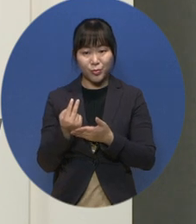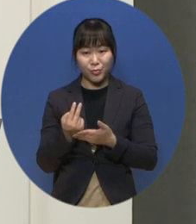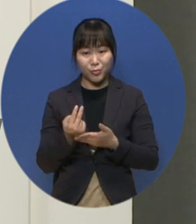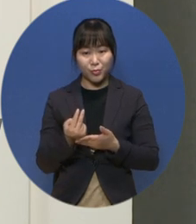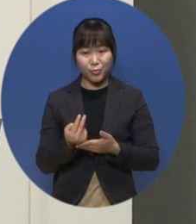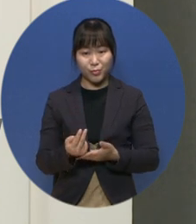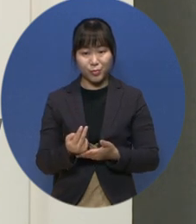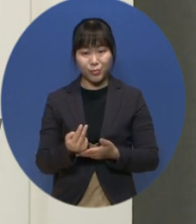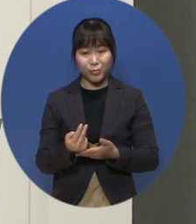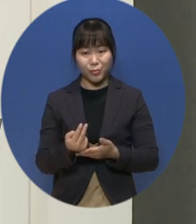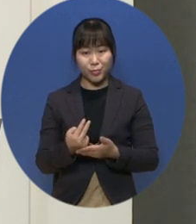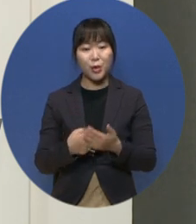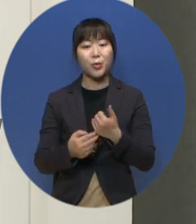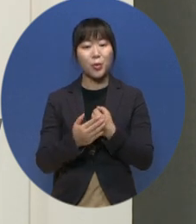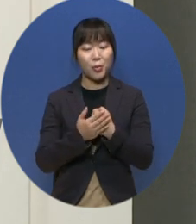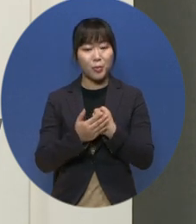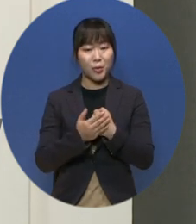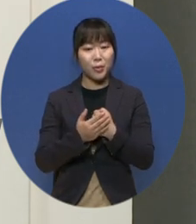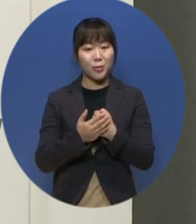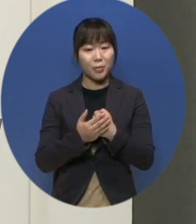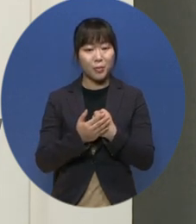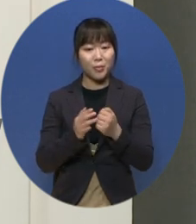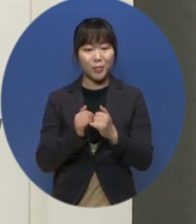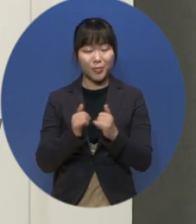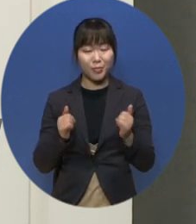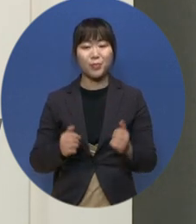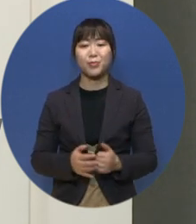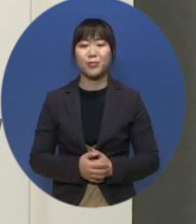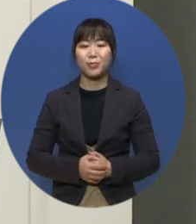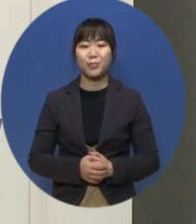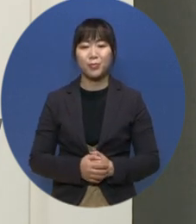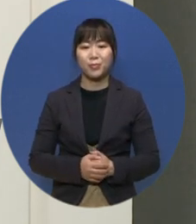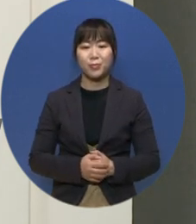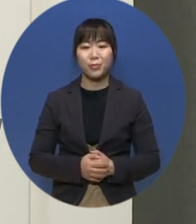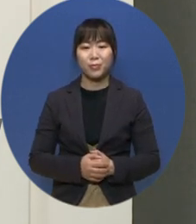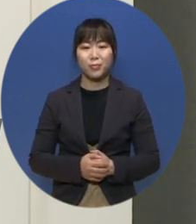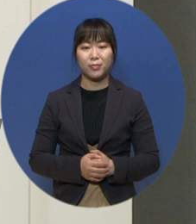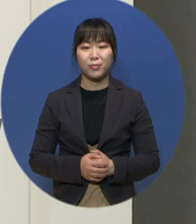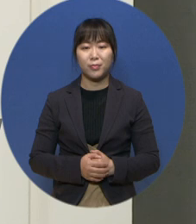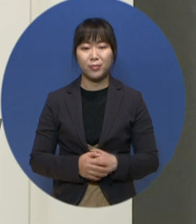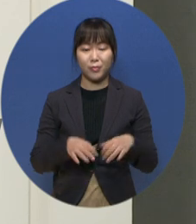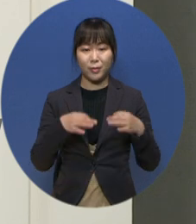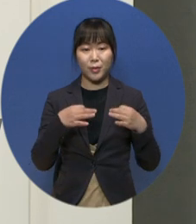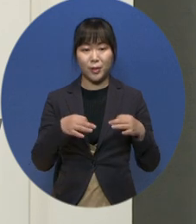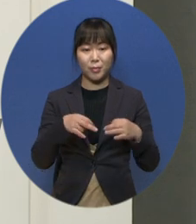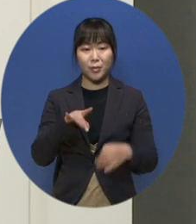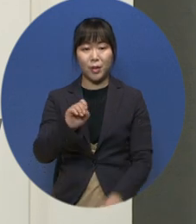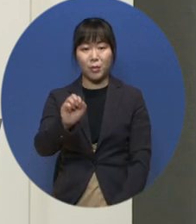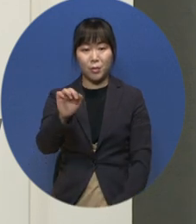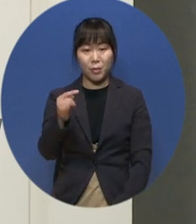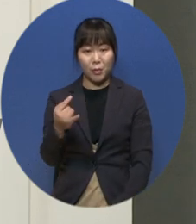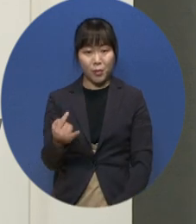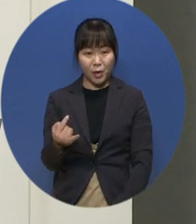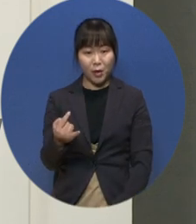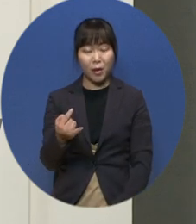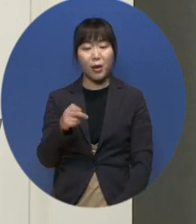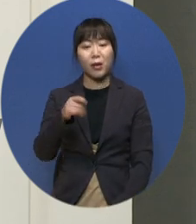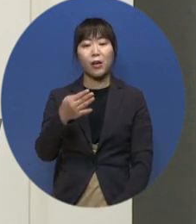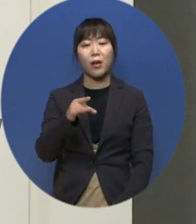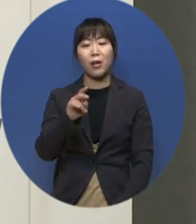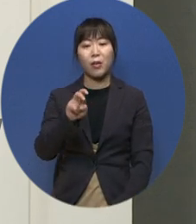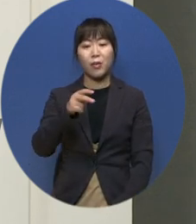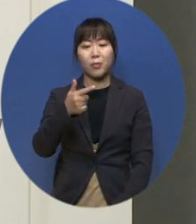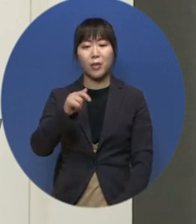진행에 도움을 받는 주인공으로 모시게 됐습니다. 김상회 컬럼니스트는 그동안에